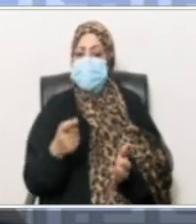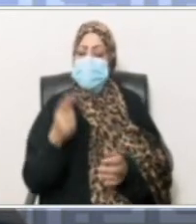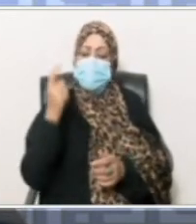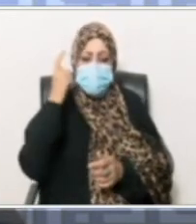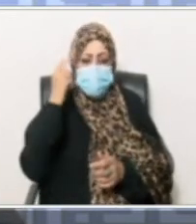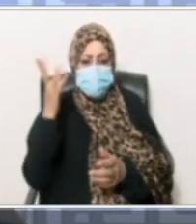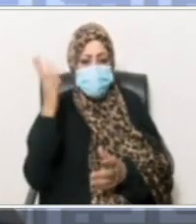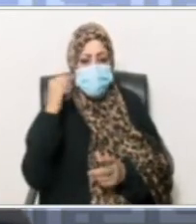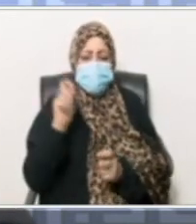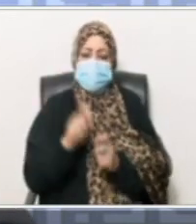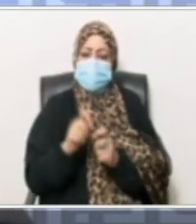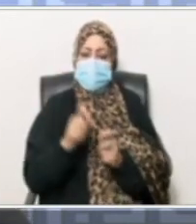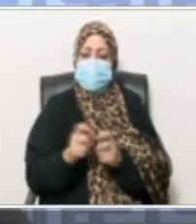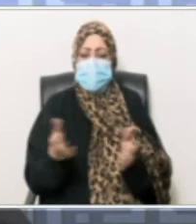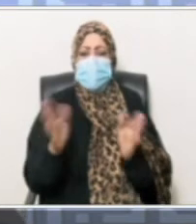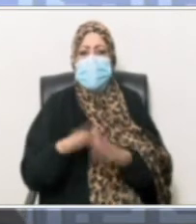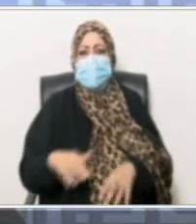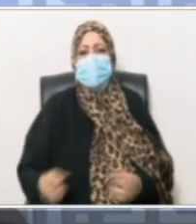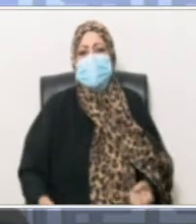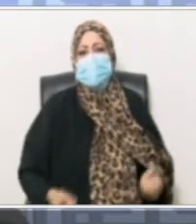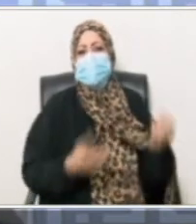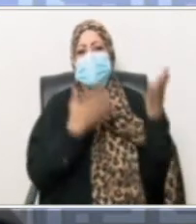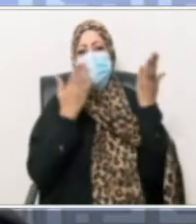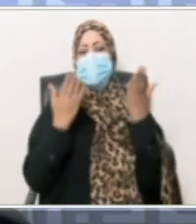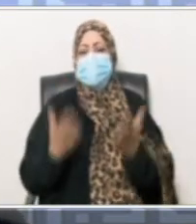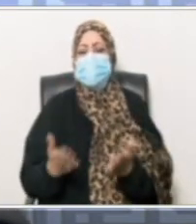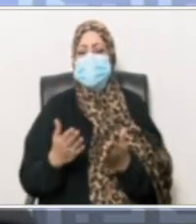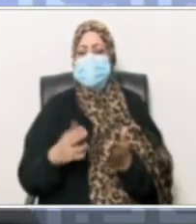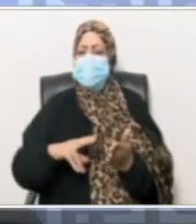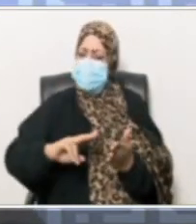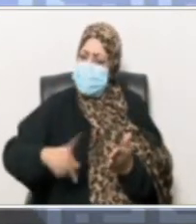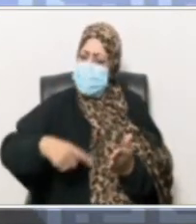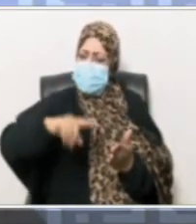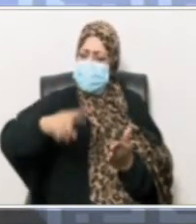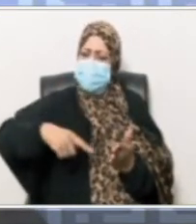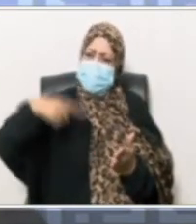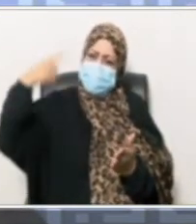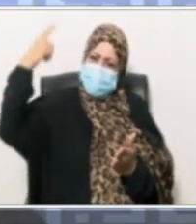الفينة والأخرى، يعني ويتكون مرات قليلة، لأن الحديث جاء